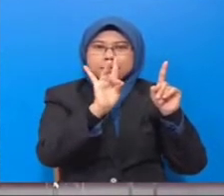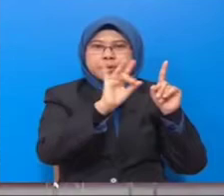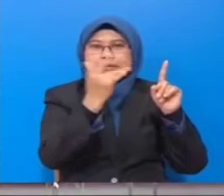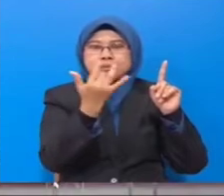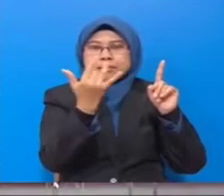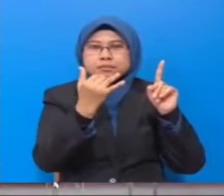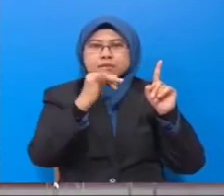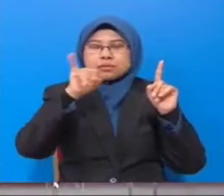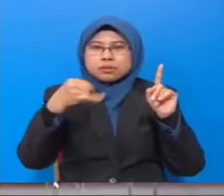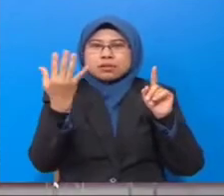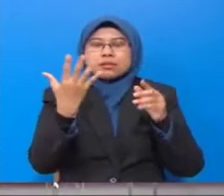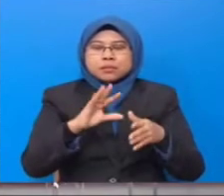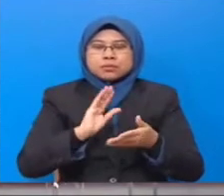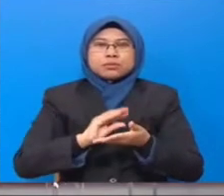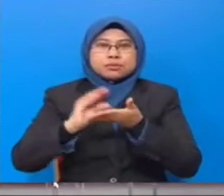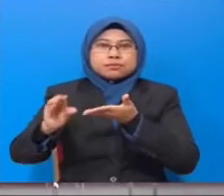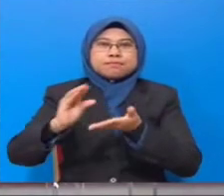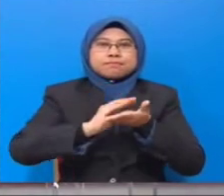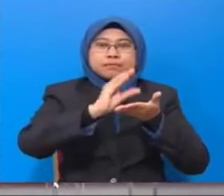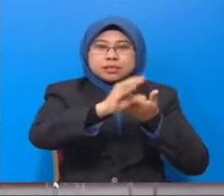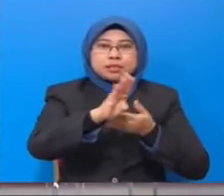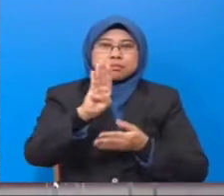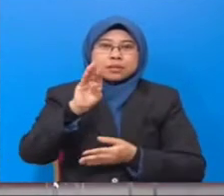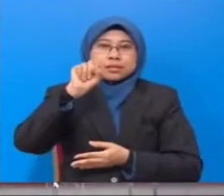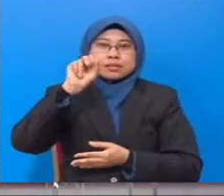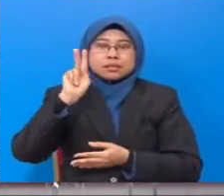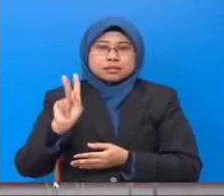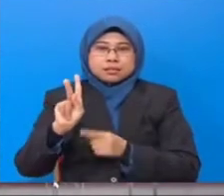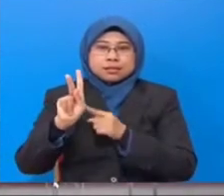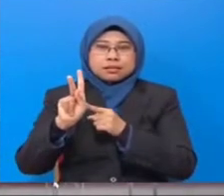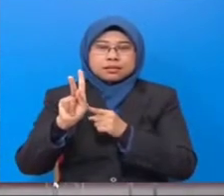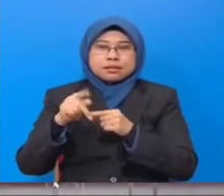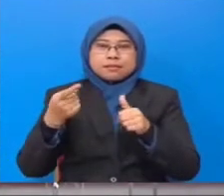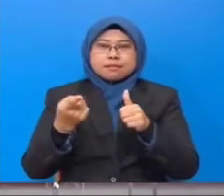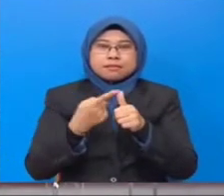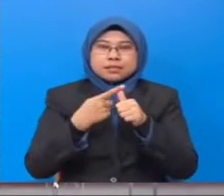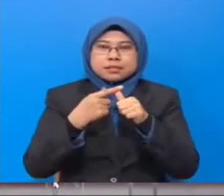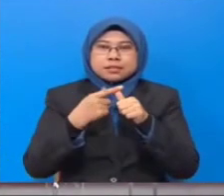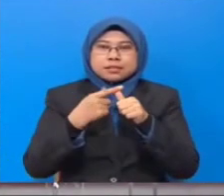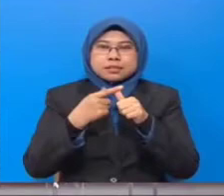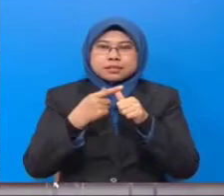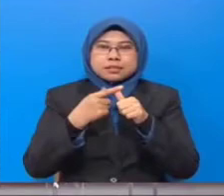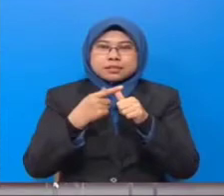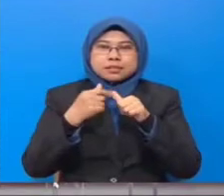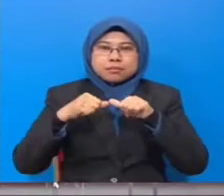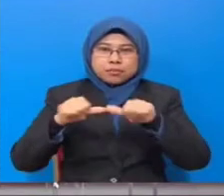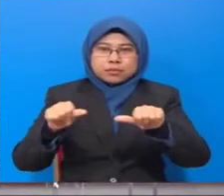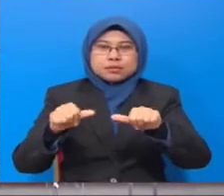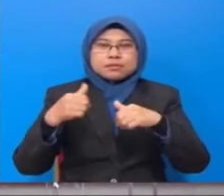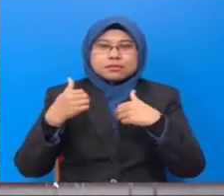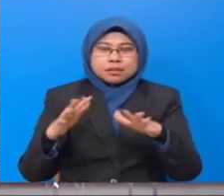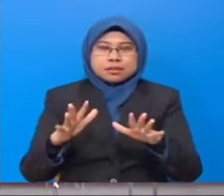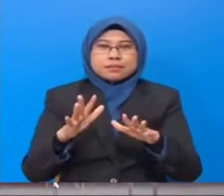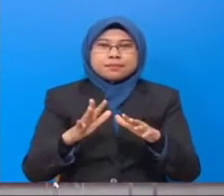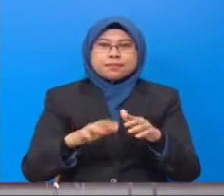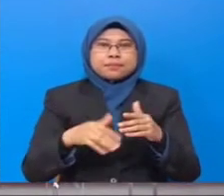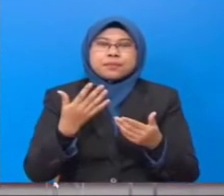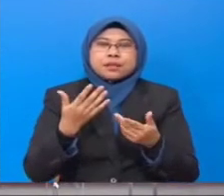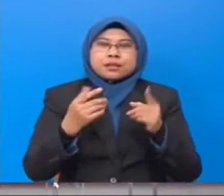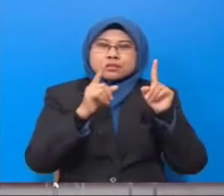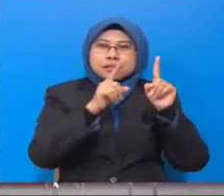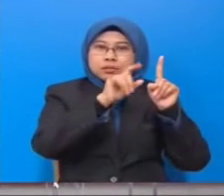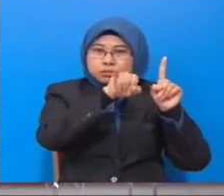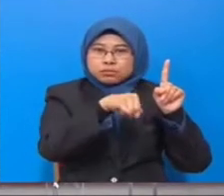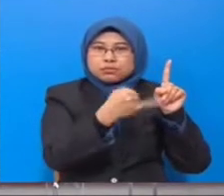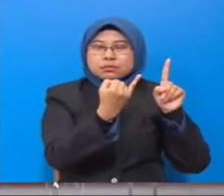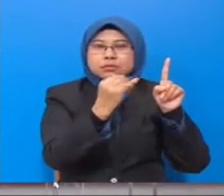lapangan tuh 56 pelanggan bsg dalam bentuk pendahuluan menetaskan telur sebanyak